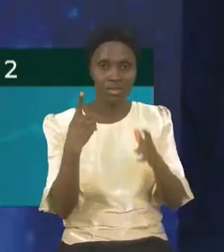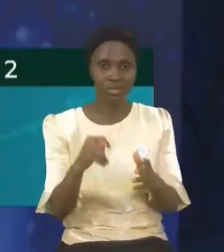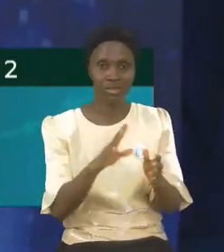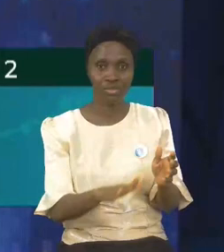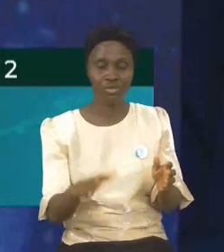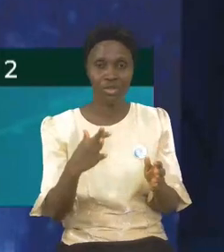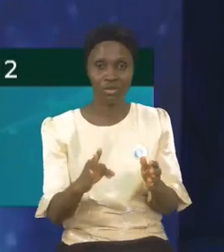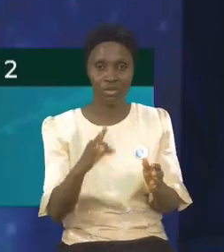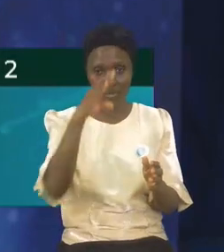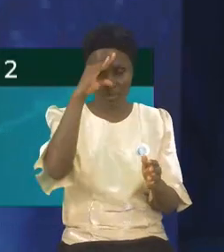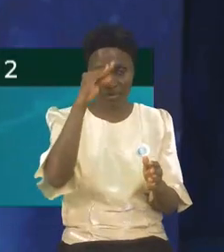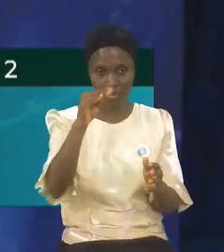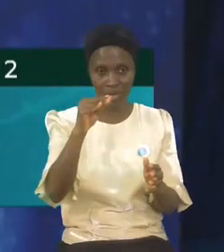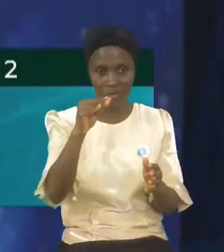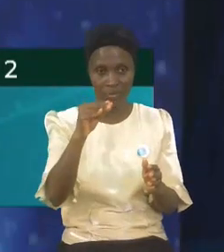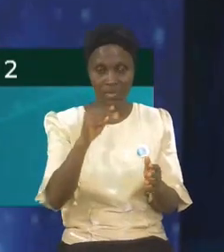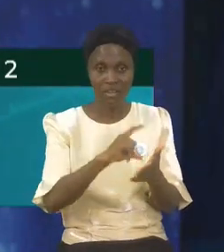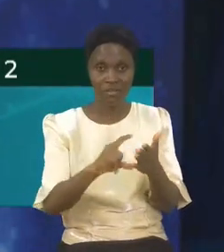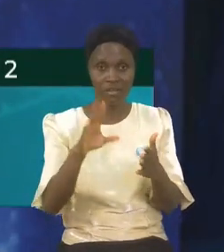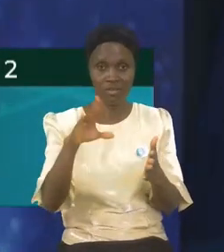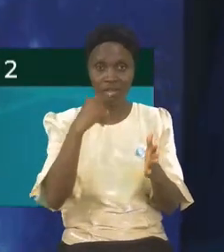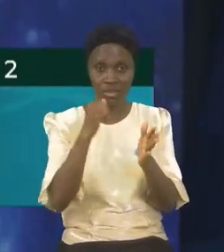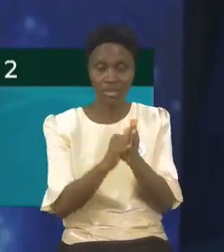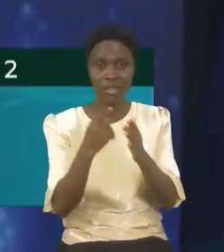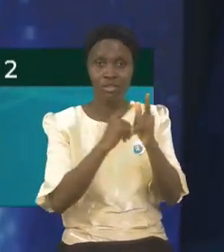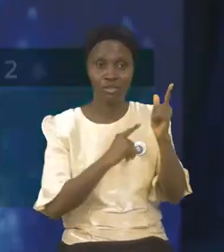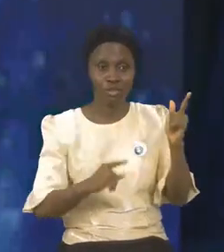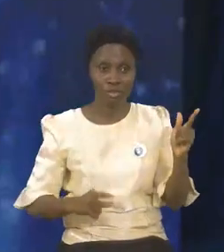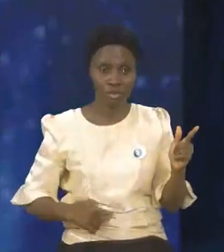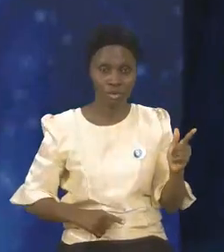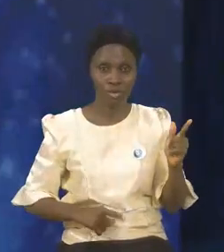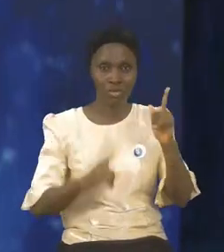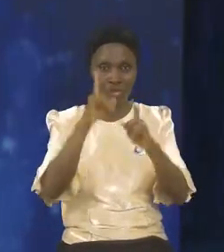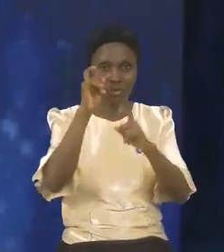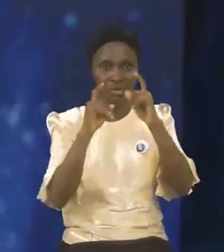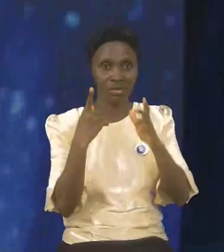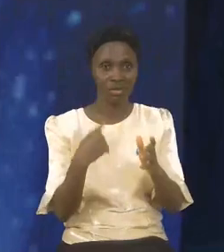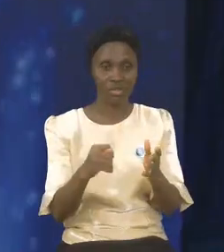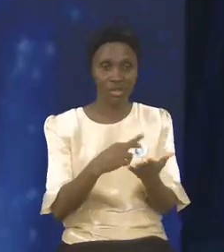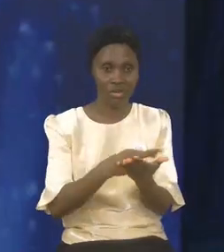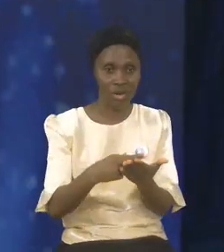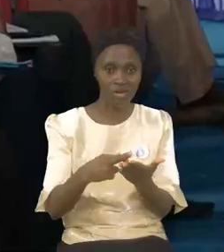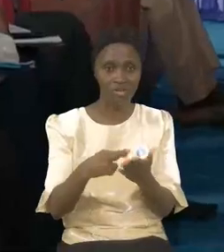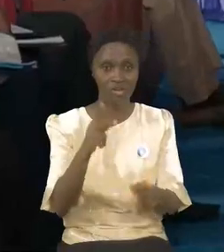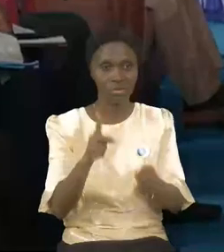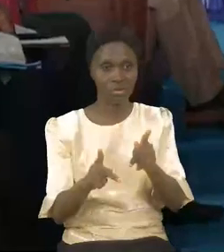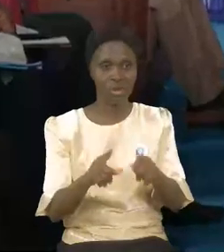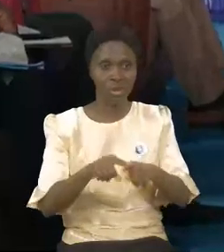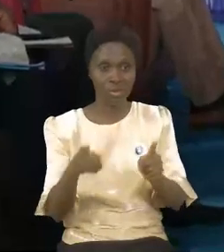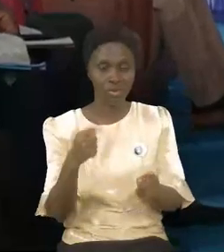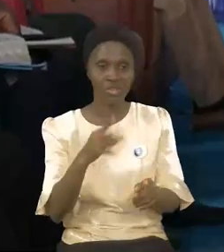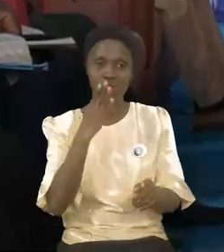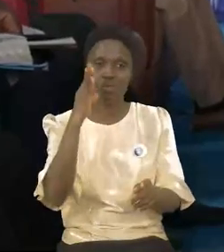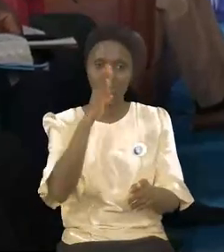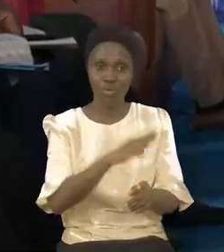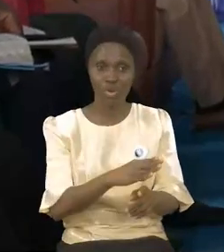les cieux. Ses yeux regardent, ses paupières sondent les fils de l'homme. 5. L'Éternel